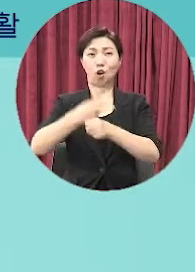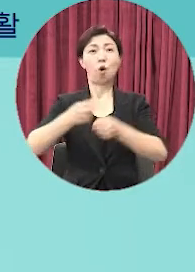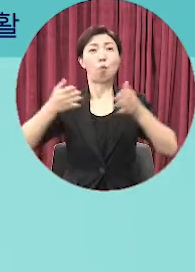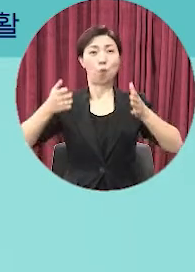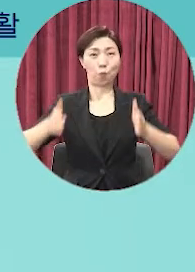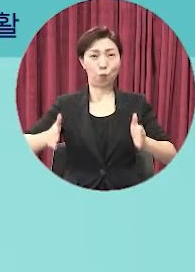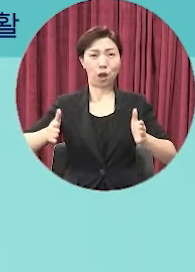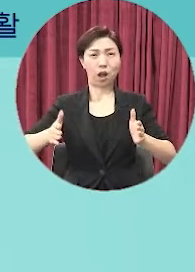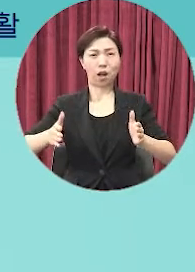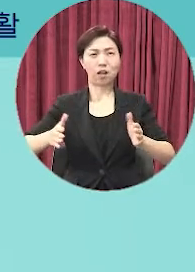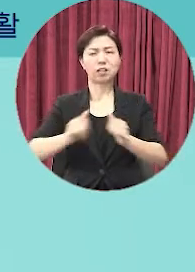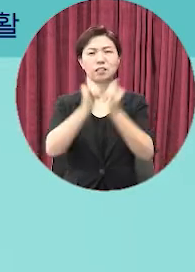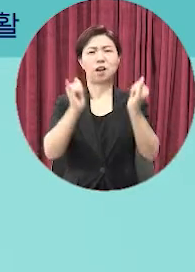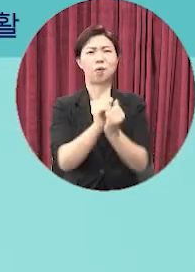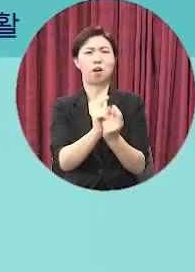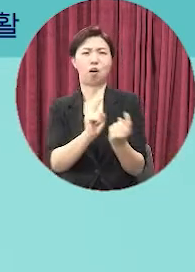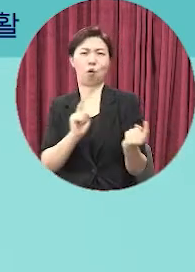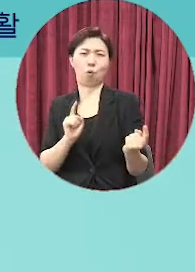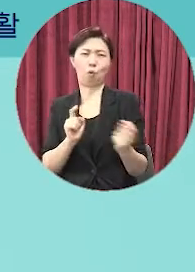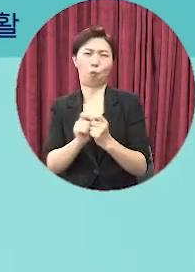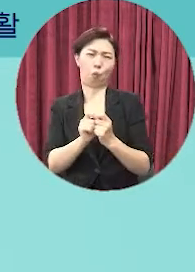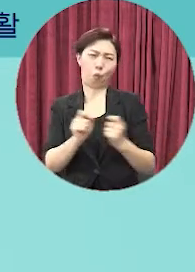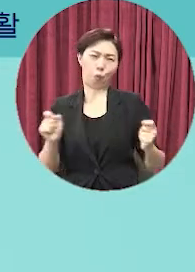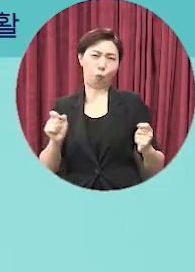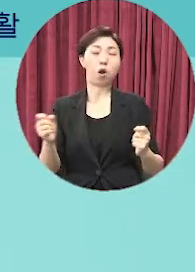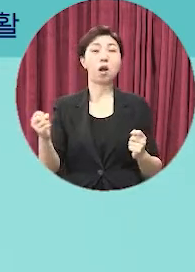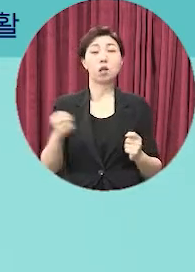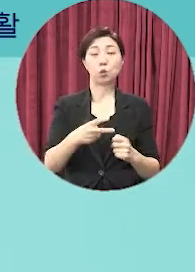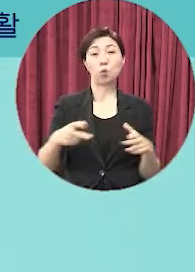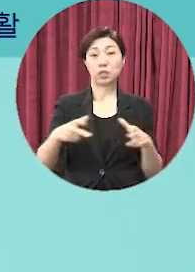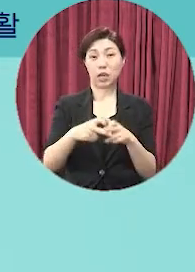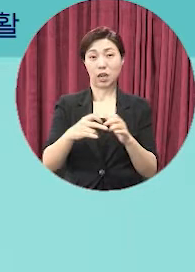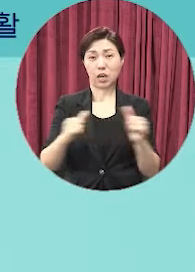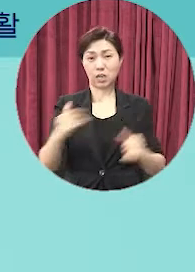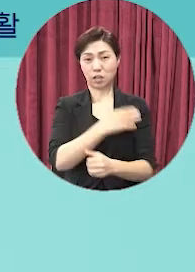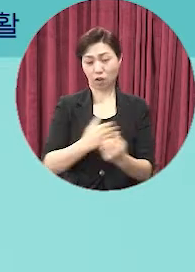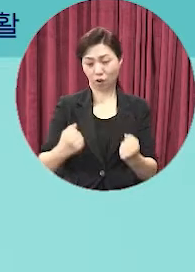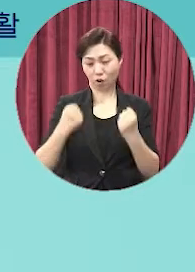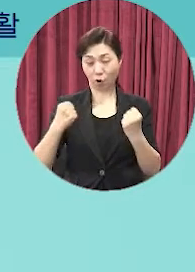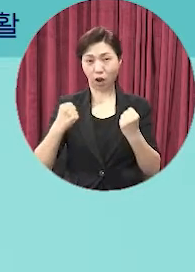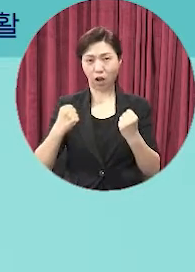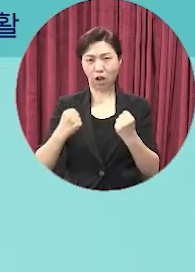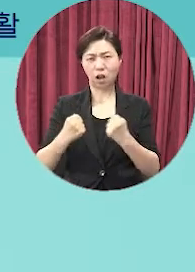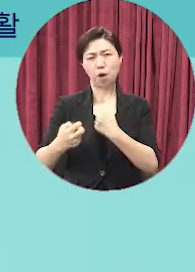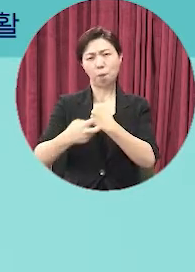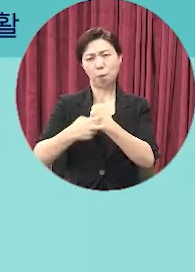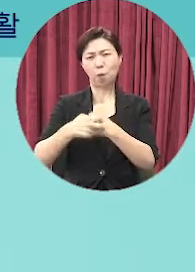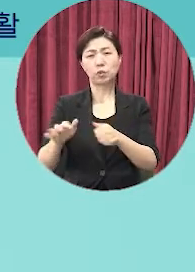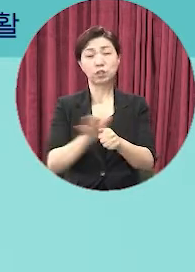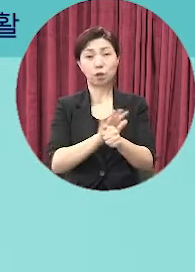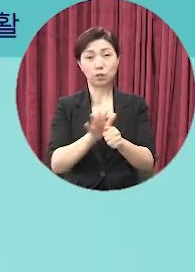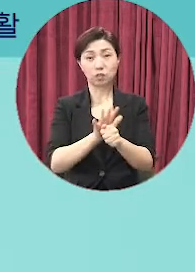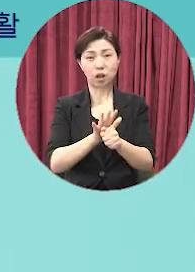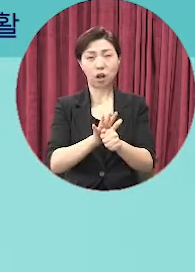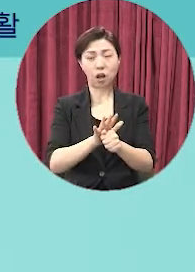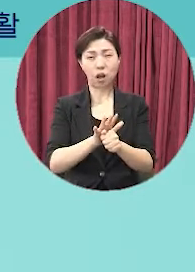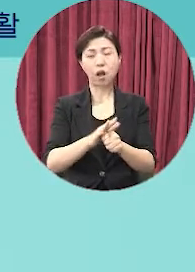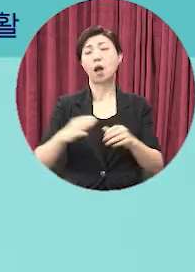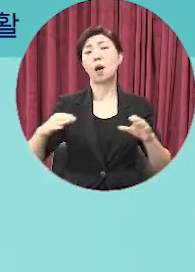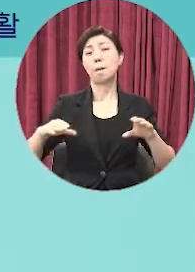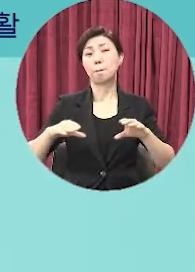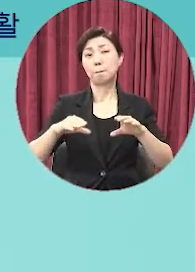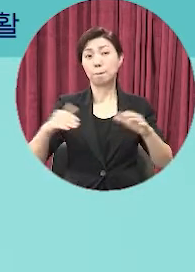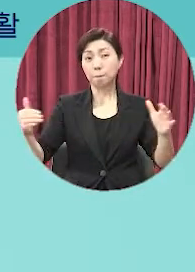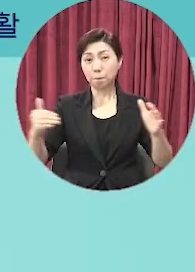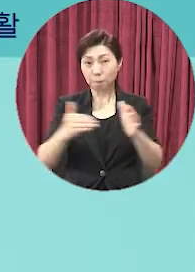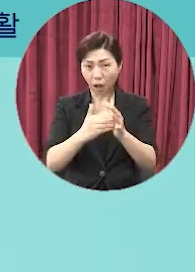거리두기가 장기화돼 있고 특히 장애인의 여러 건강보건 서비스가 상당히 많이 중단되어 있거나 또 축소